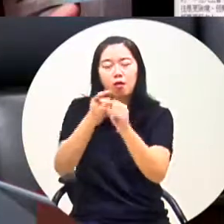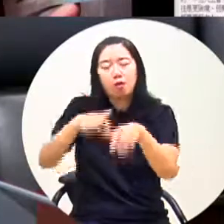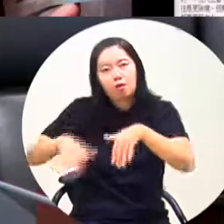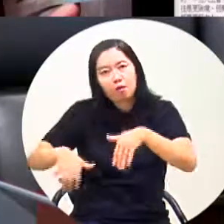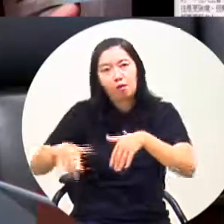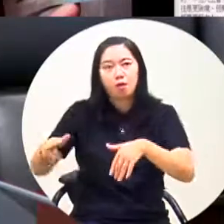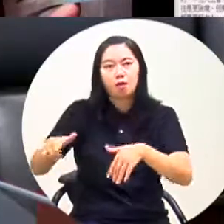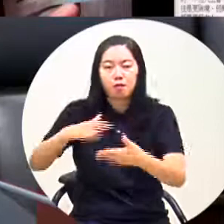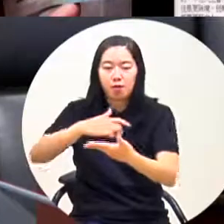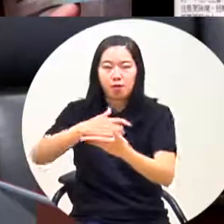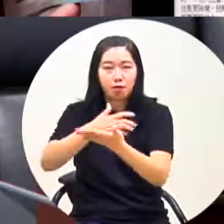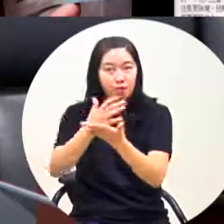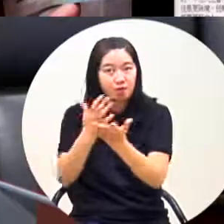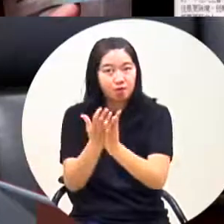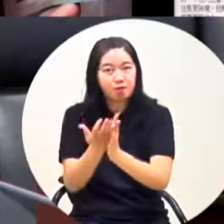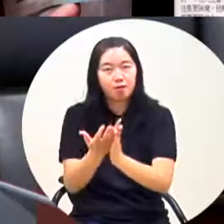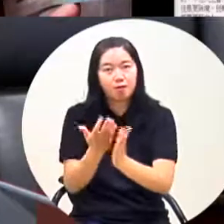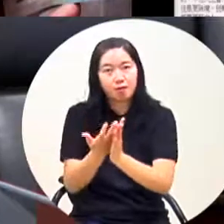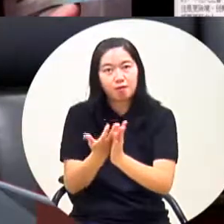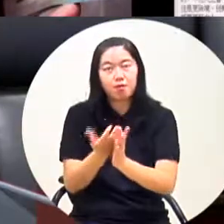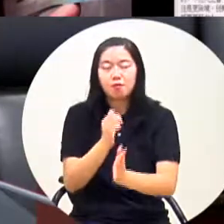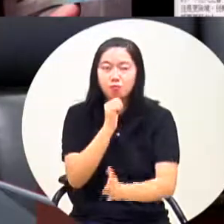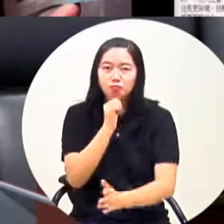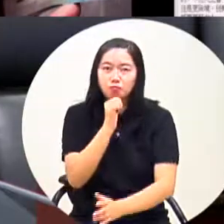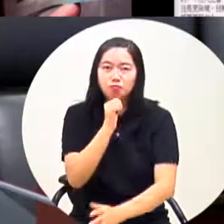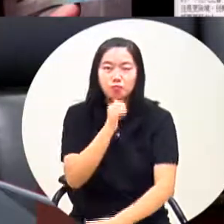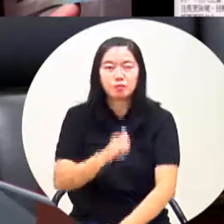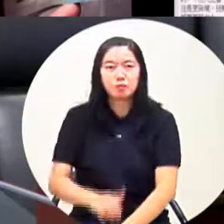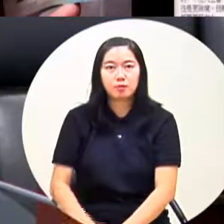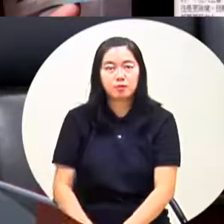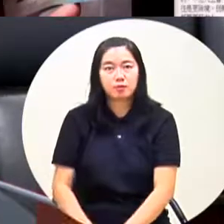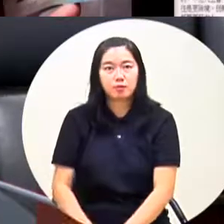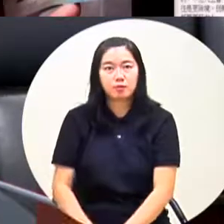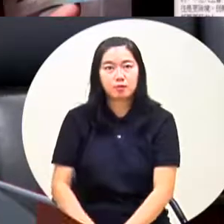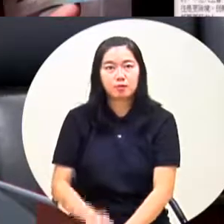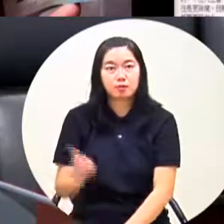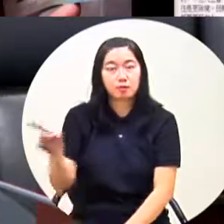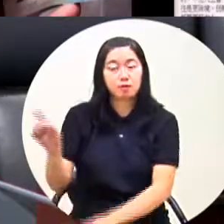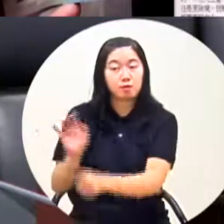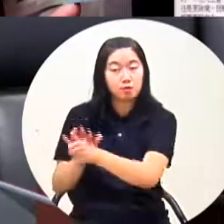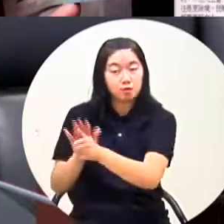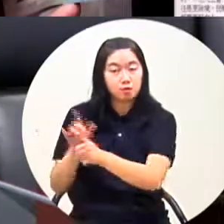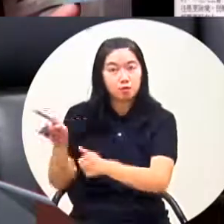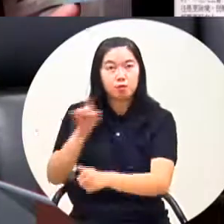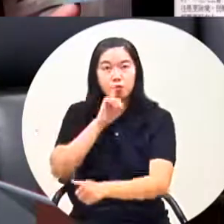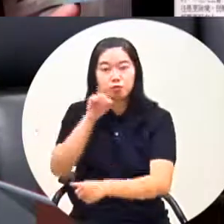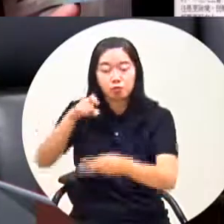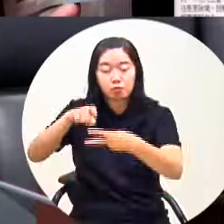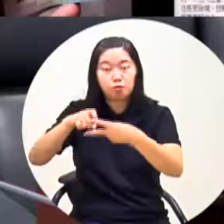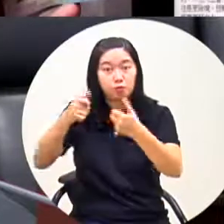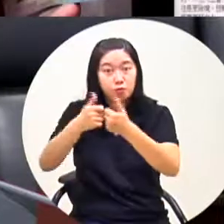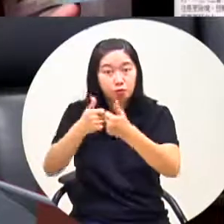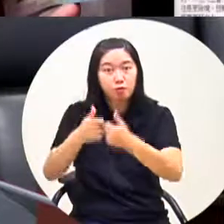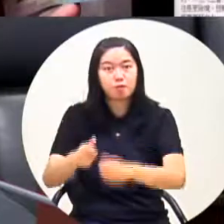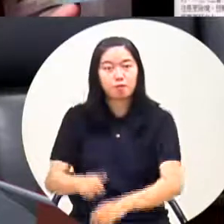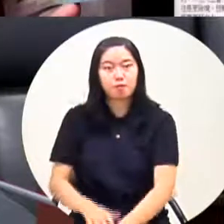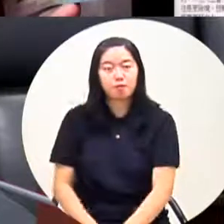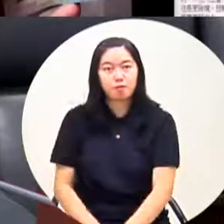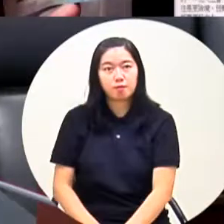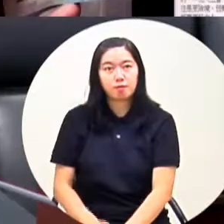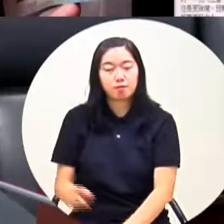嘛，啊，你嘛，就帮他协助一些哦，工会，那工会这边也马